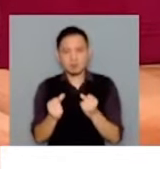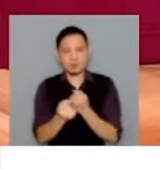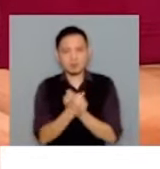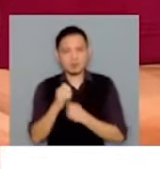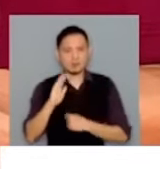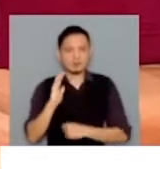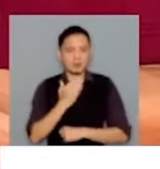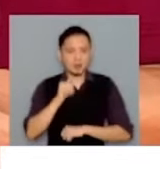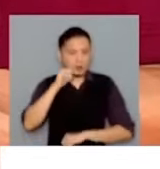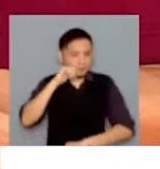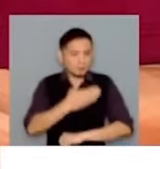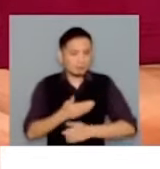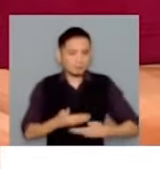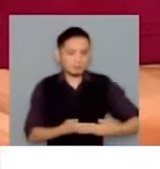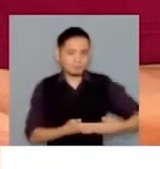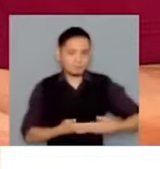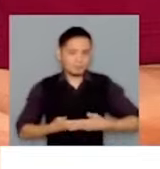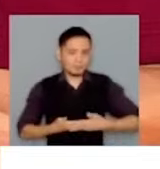And, yun, huwag kang mag-alala.